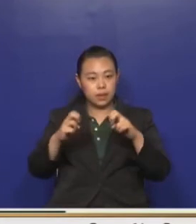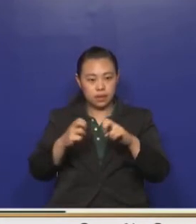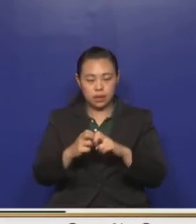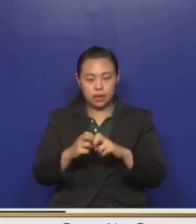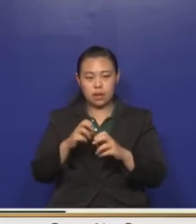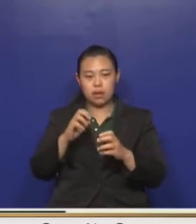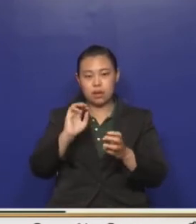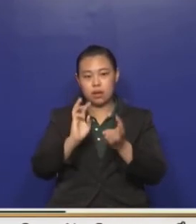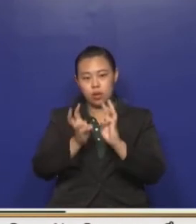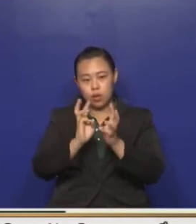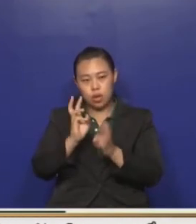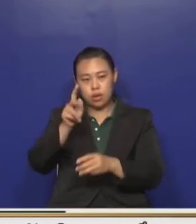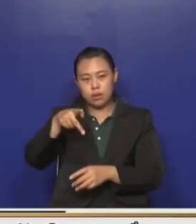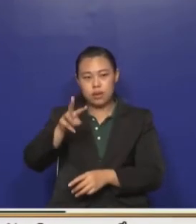าร